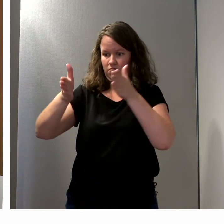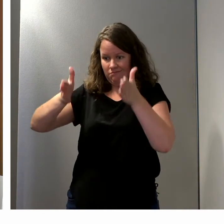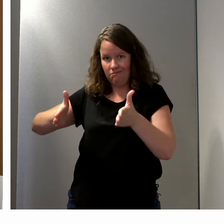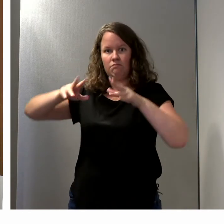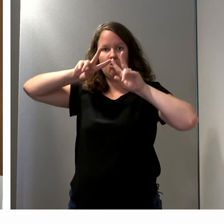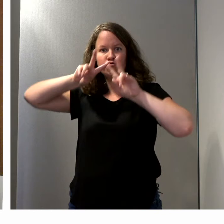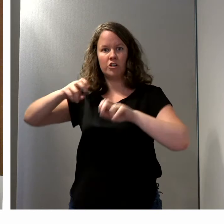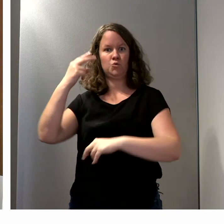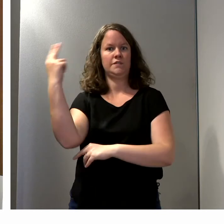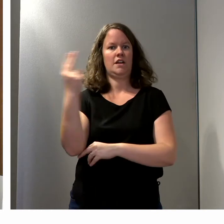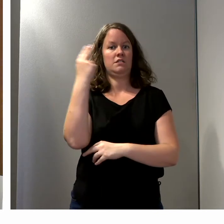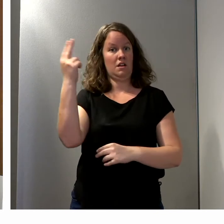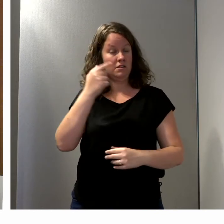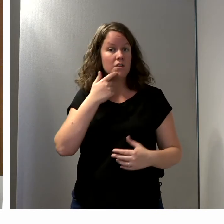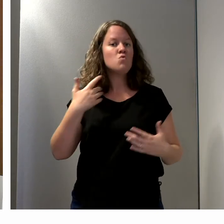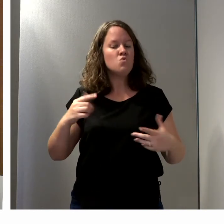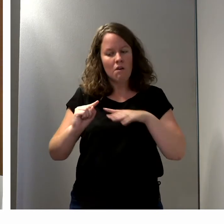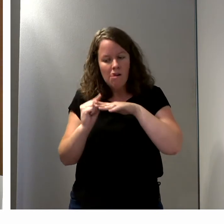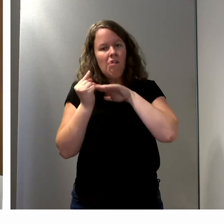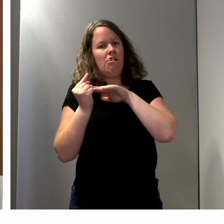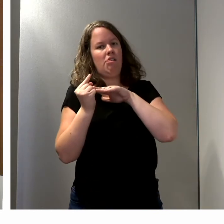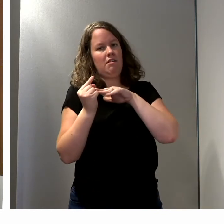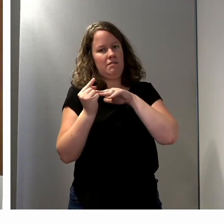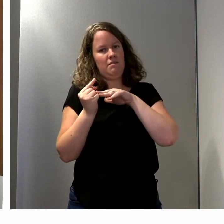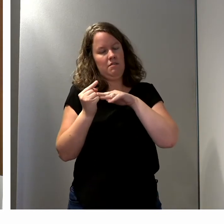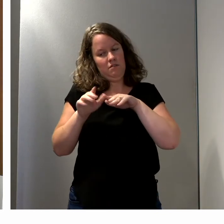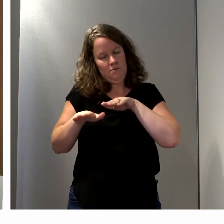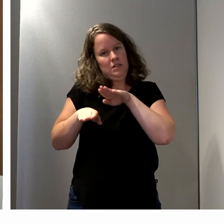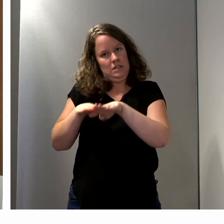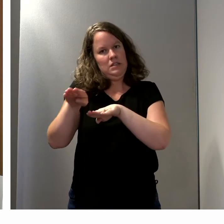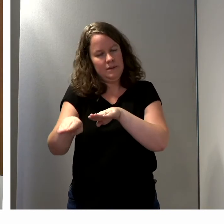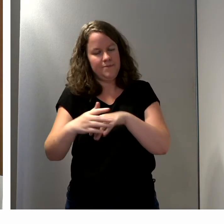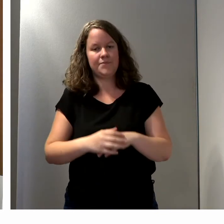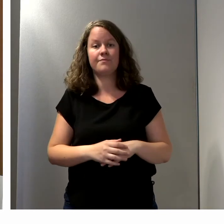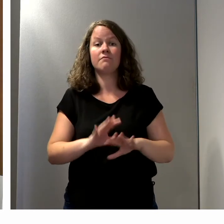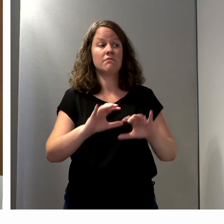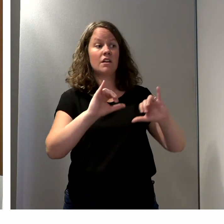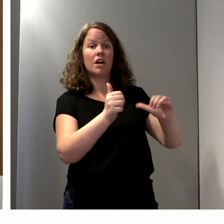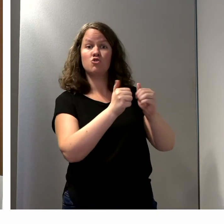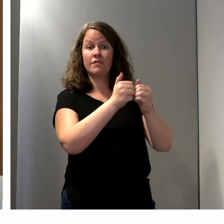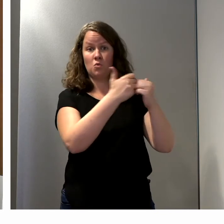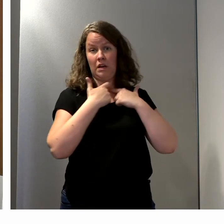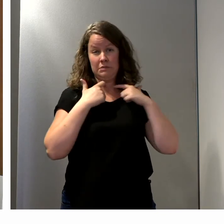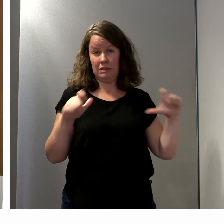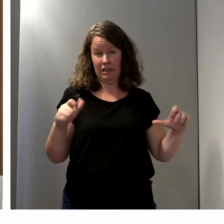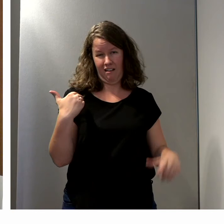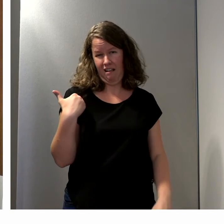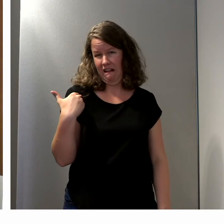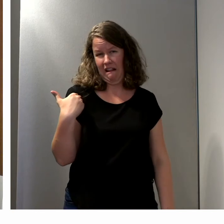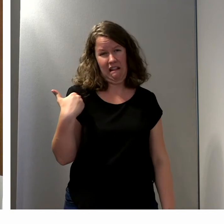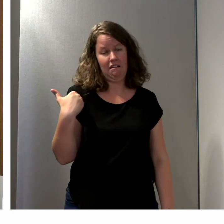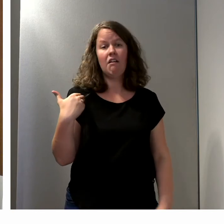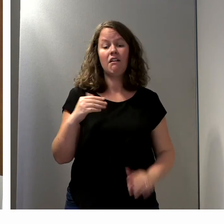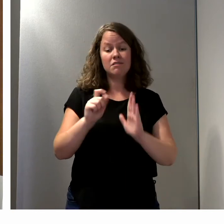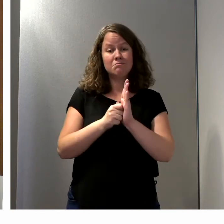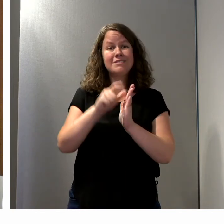assez balbutiant. Et de fait, l'accessibilité dans les jeux vidéo est un sujet qui est très récent. Hein. Avant 2017, c'était le désert de Gobi, il ne